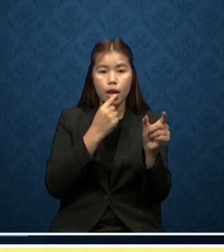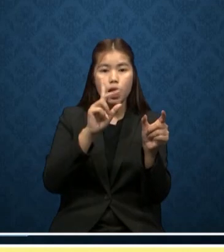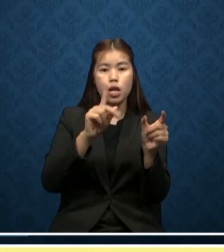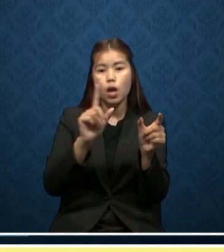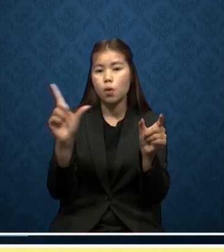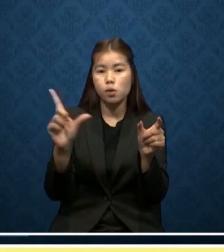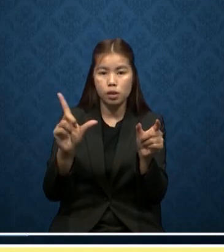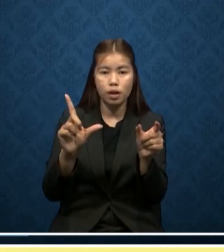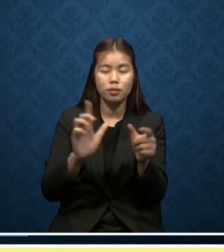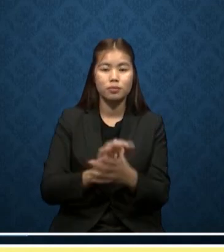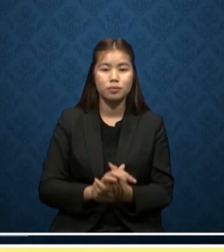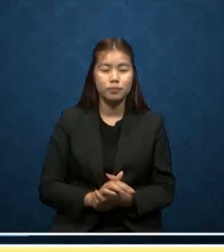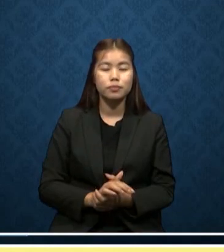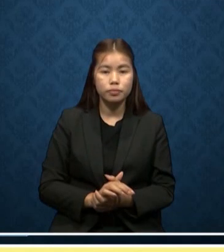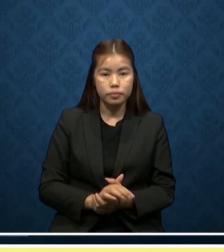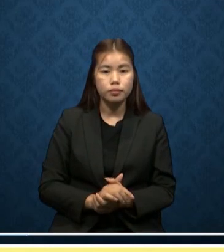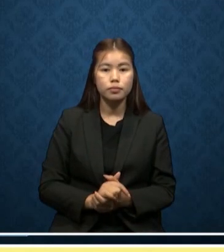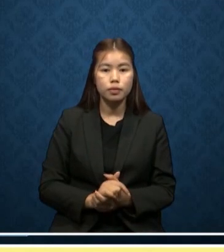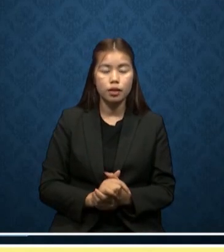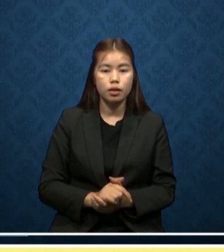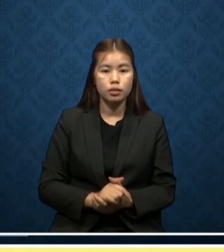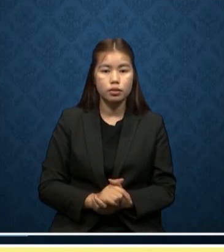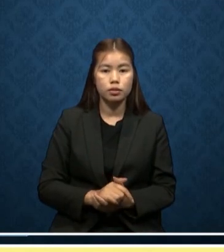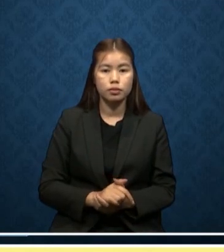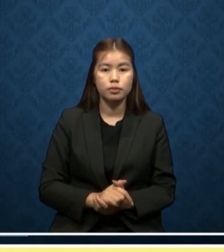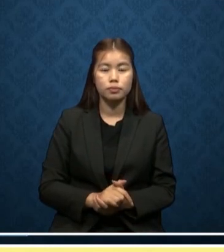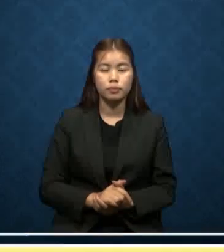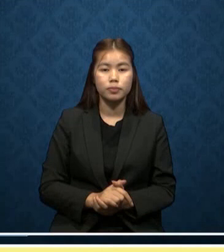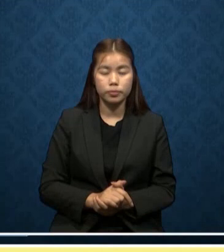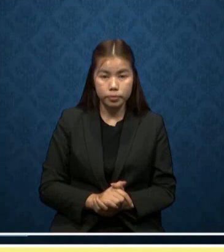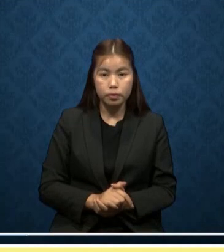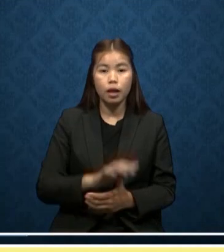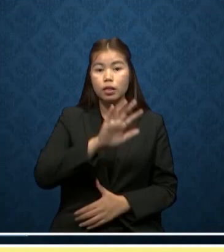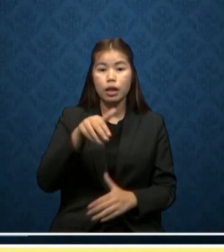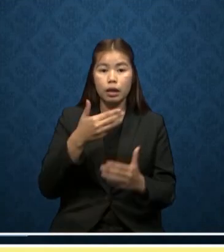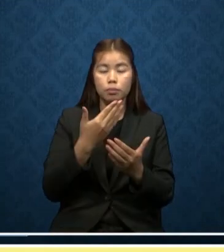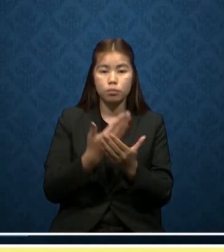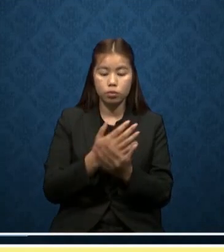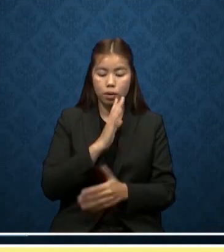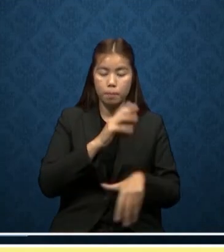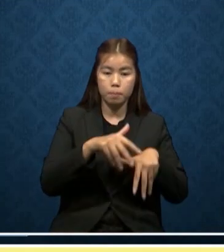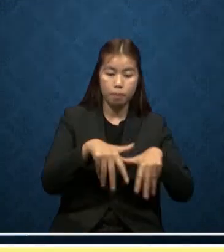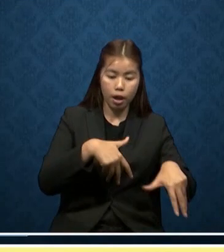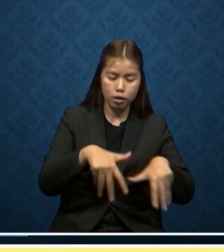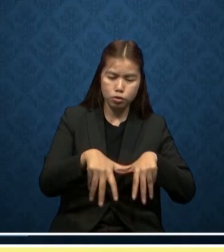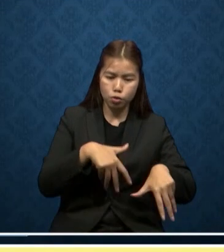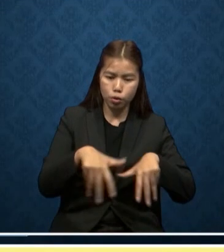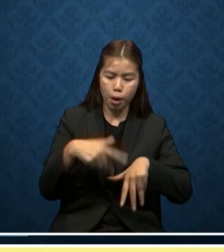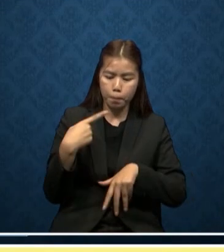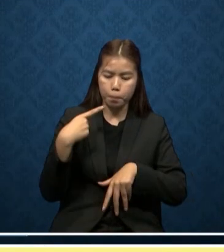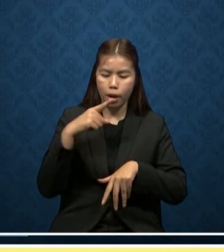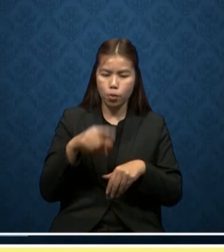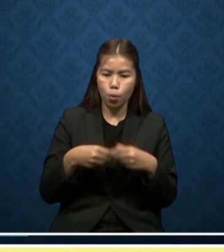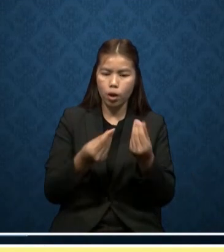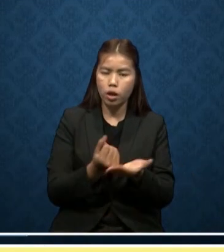นะฮะแล้วต้องคำนึงว่าควรจะรายงานว่าทั้งหมดทั้งมวลเนี่ยประชาชนจะได้อะไรจากการดำเนิน